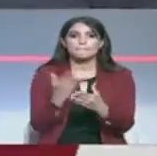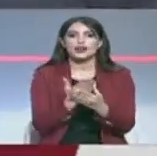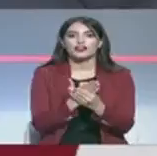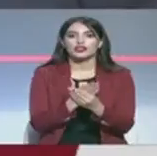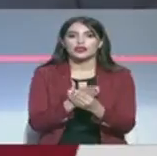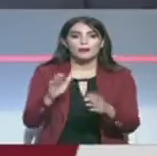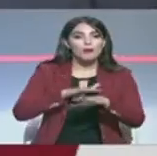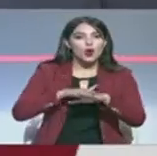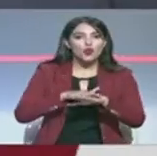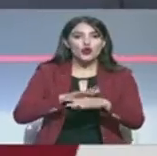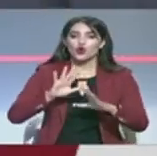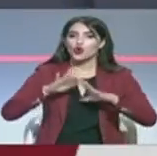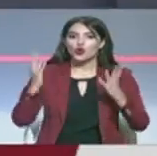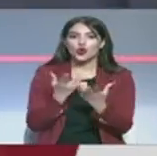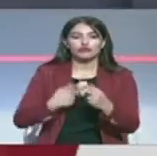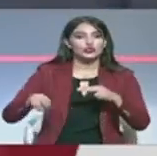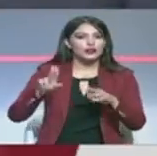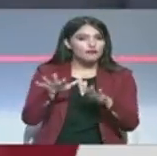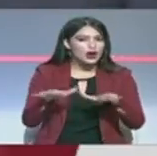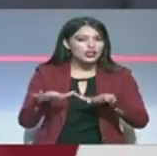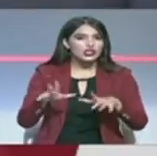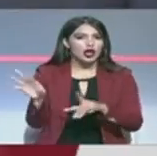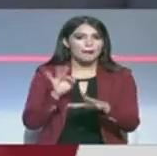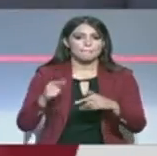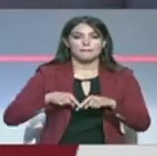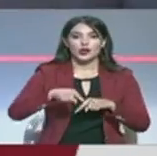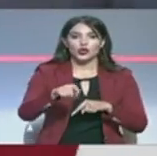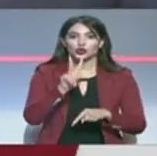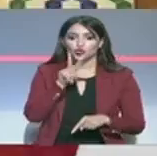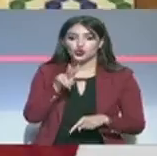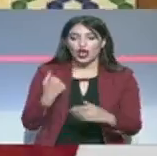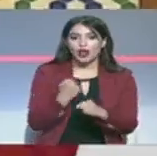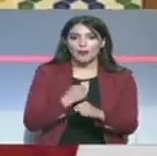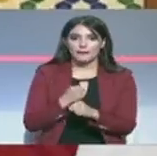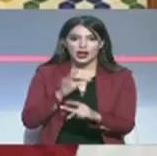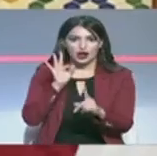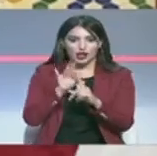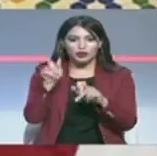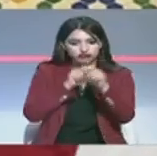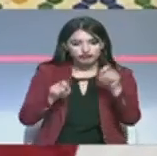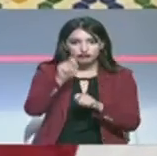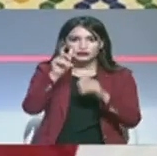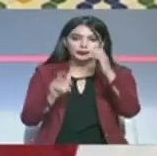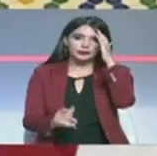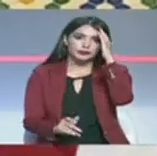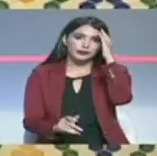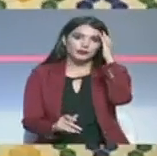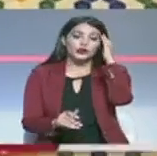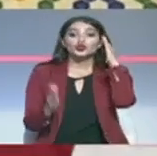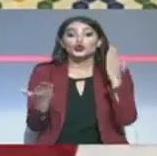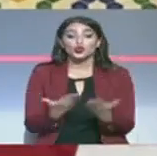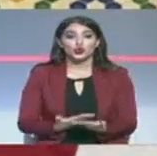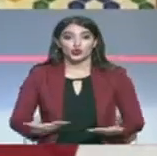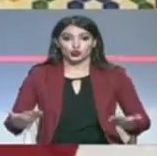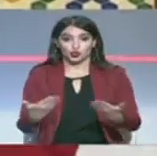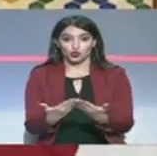الكبرى للاستجابة إلى الاستحقاقات التي تمليها المرحلة وفق طريقة عمل تقوم على التقييم. الوضعية هي اللي تخلينا